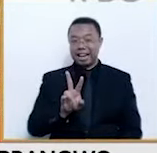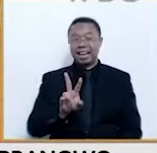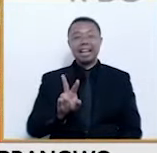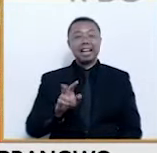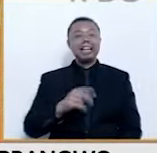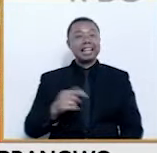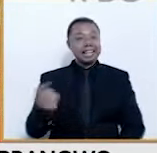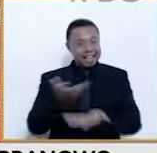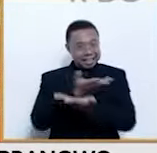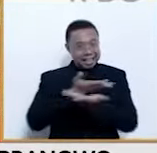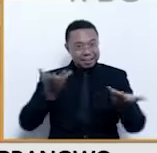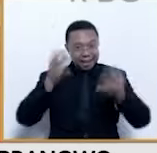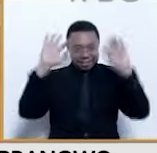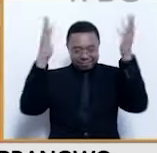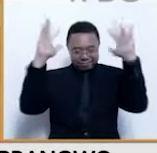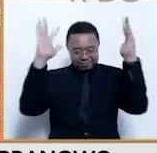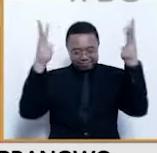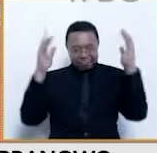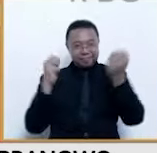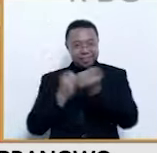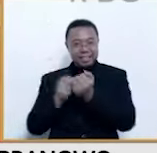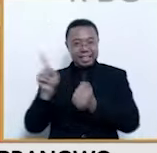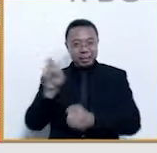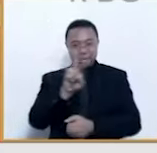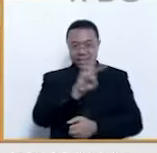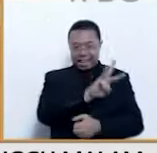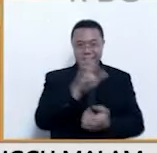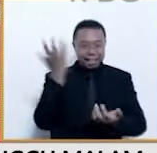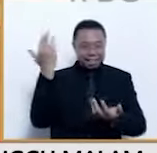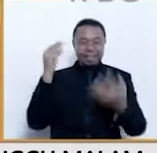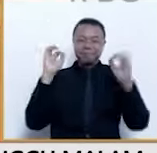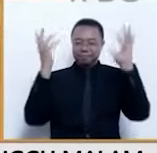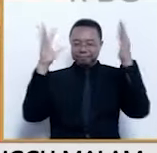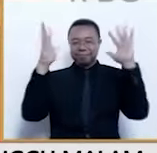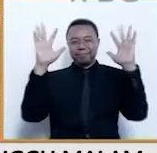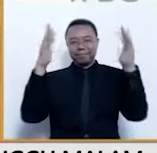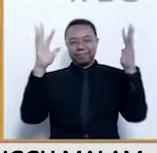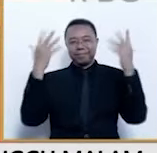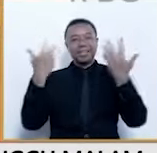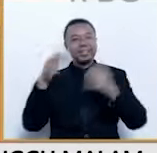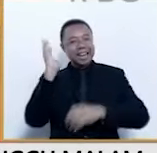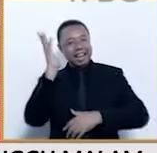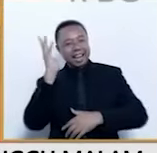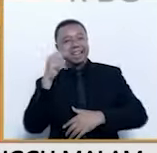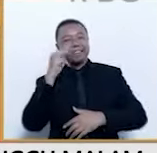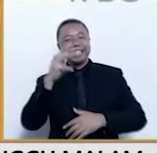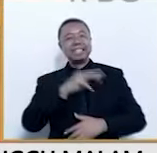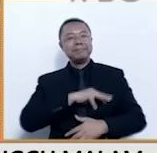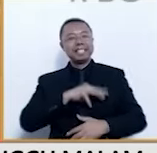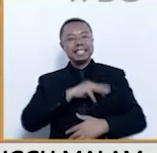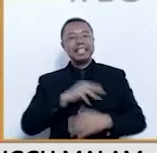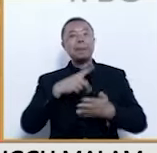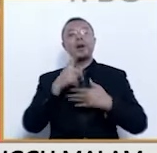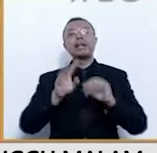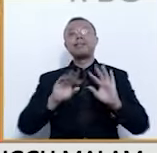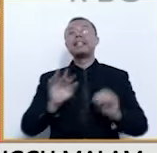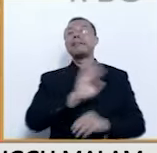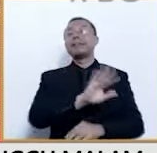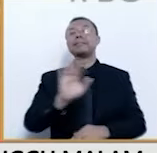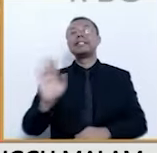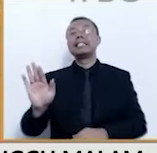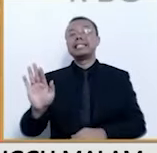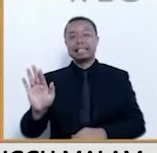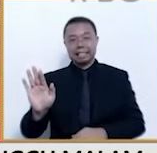dan juga Mari kita sama-sama berikan apresiasi untuk ketiga Pasangan calon yang sudah menyampaikan visi misi dan juga program